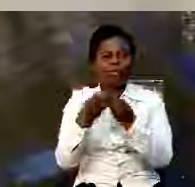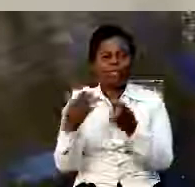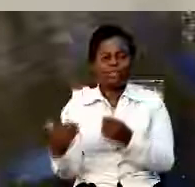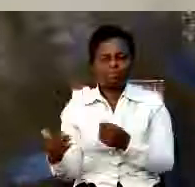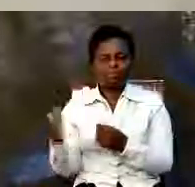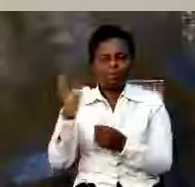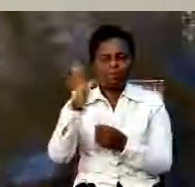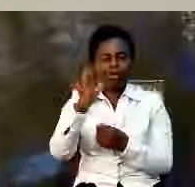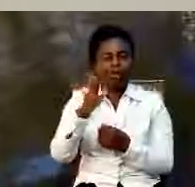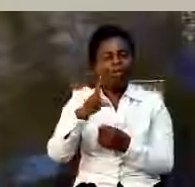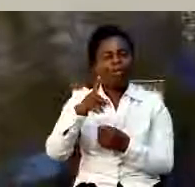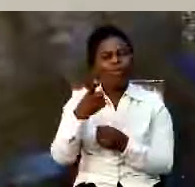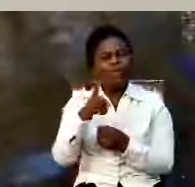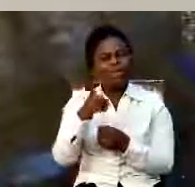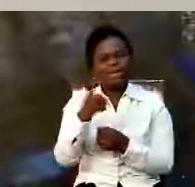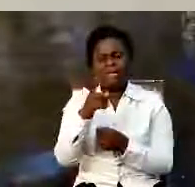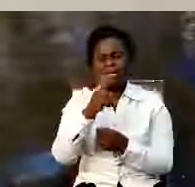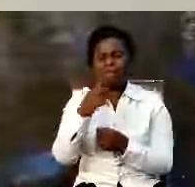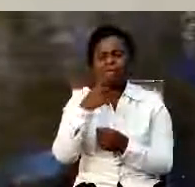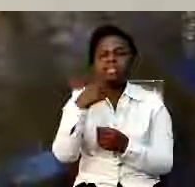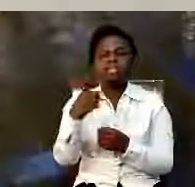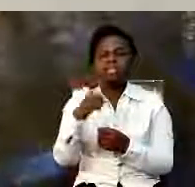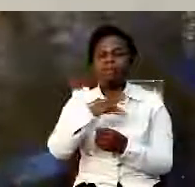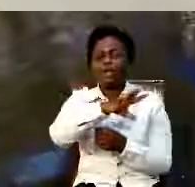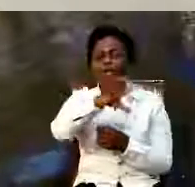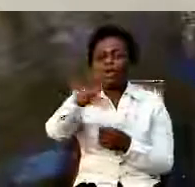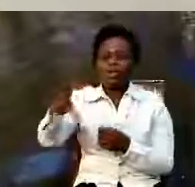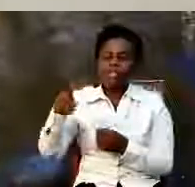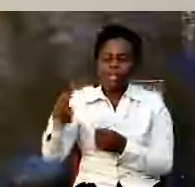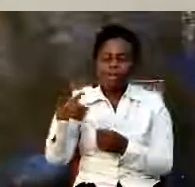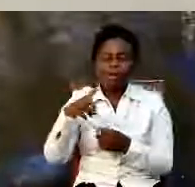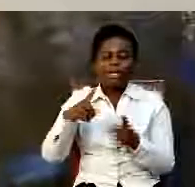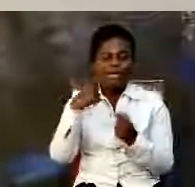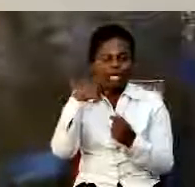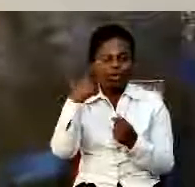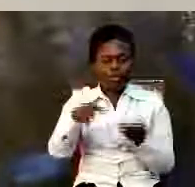wako? Kwa nini usione yote hayo lakini uone nepi zilizoacha kwenye kochi?